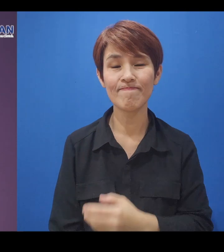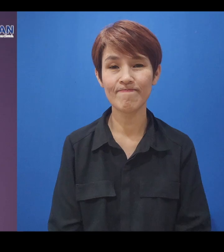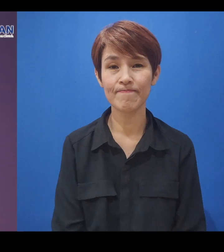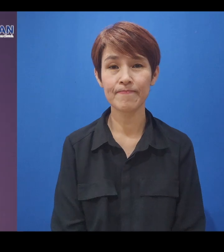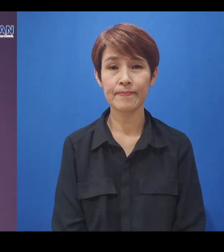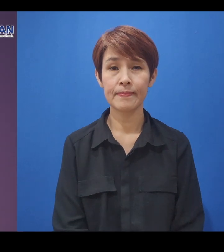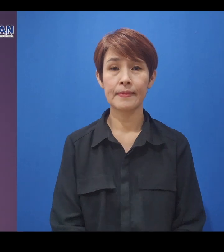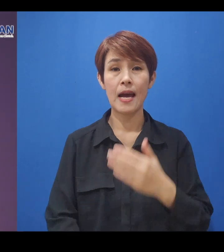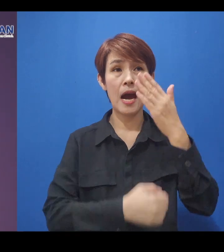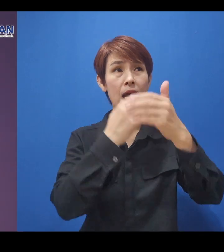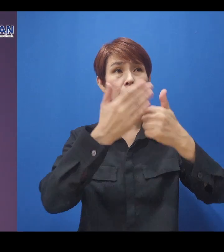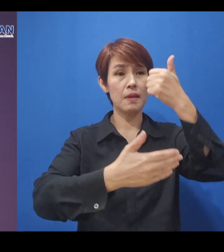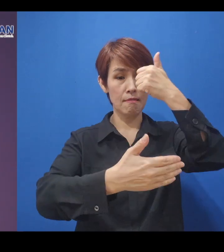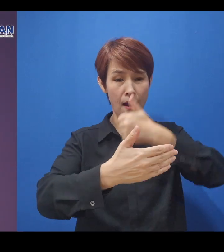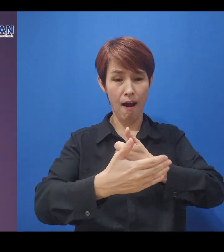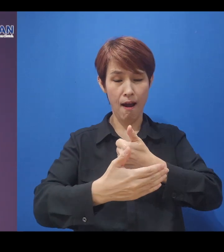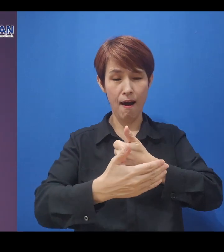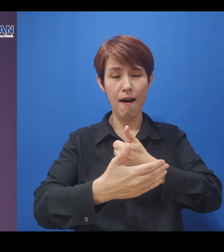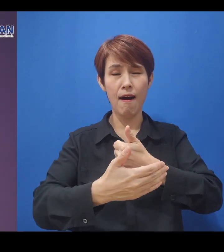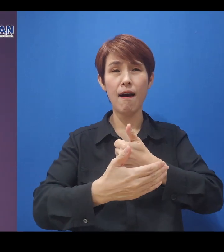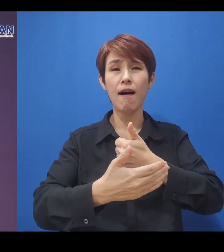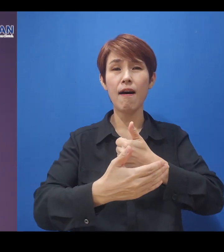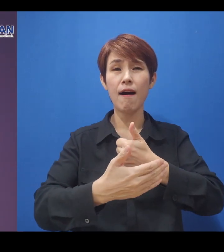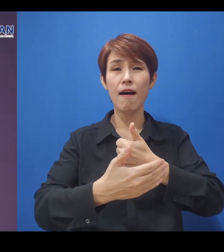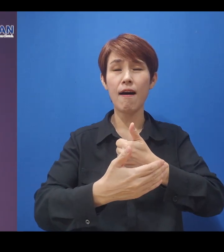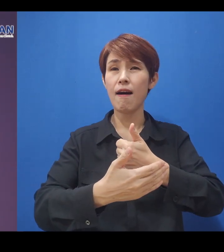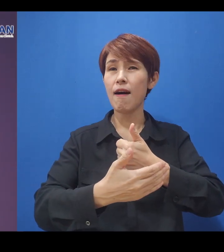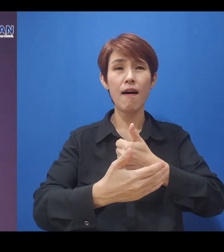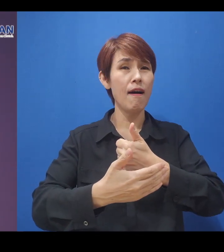내 안에 하나님의 나라가 와버리니까